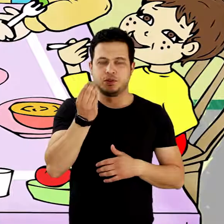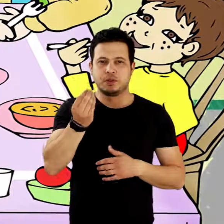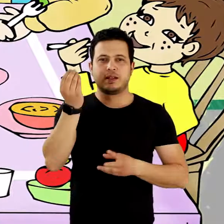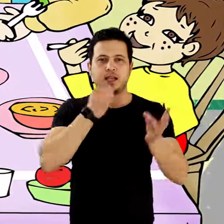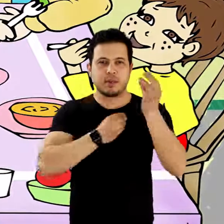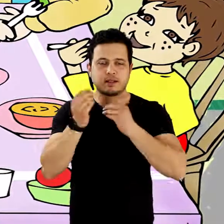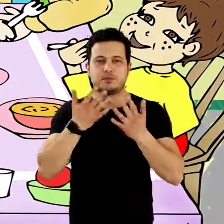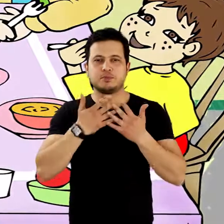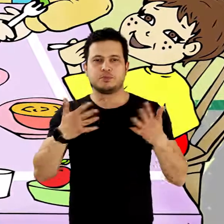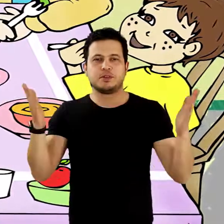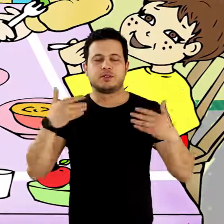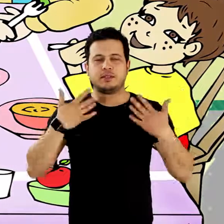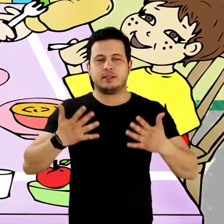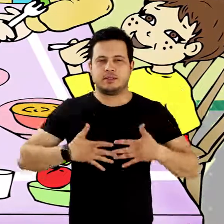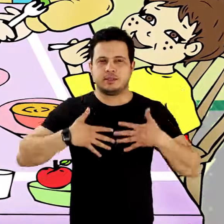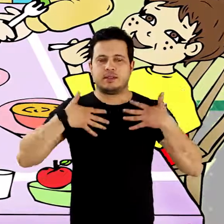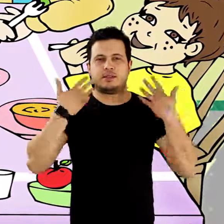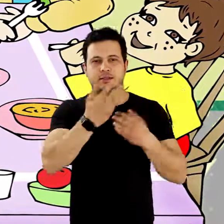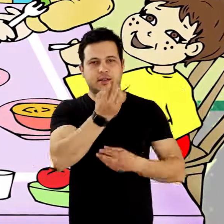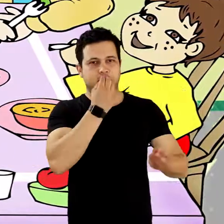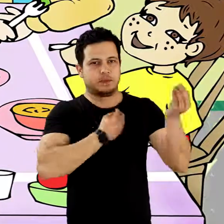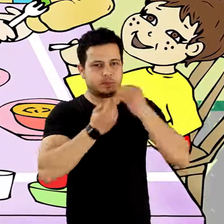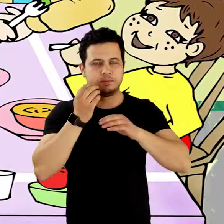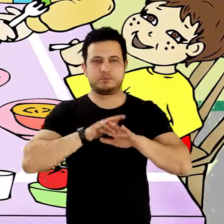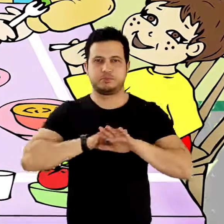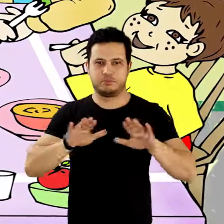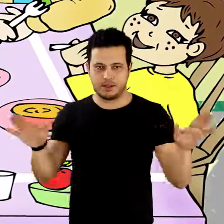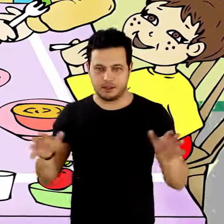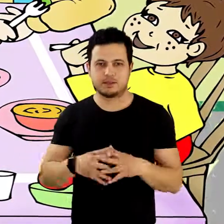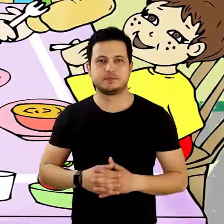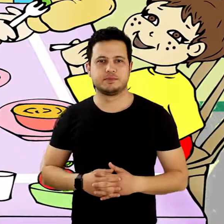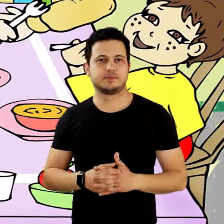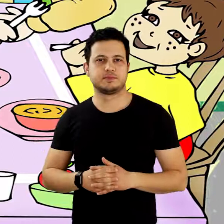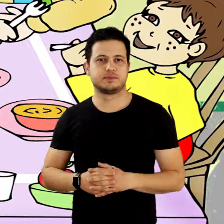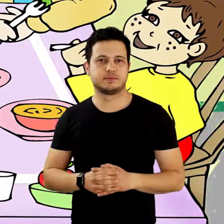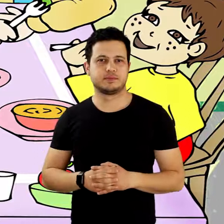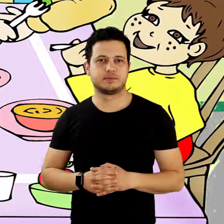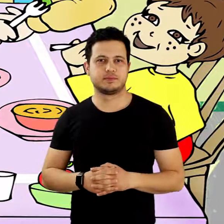büyük bir iştahla yediler.